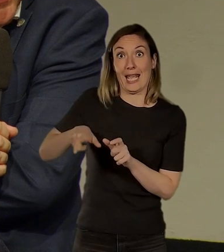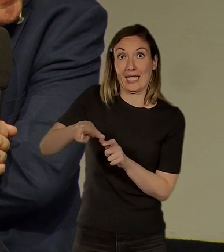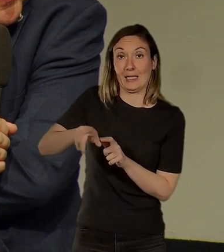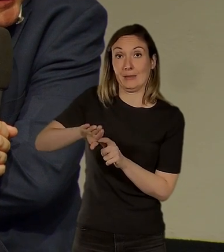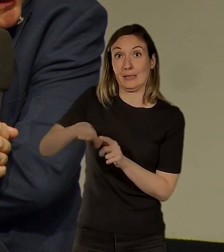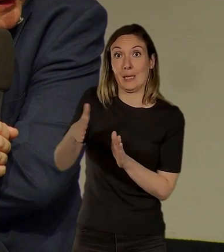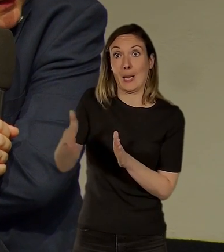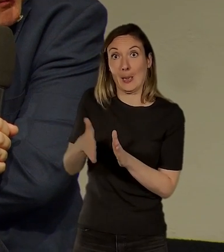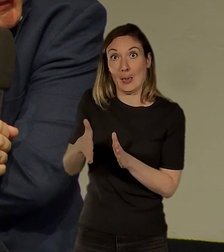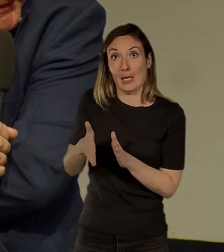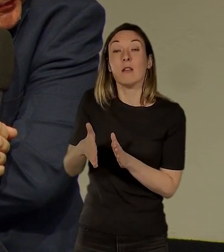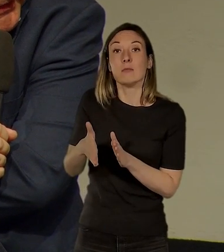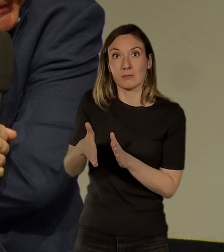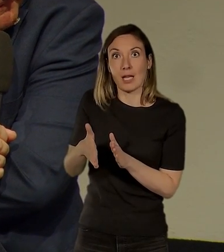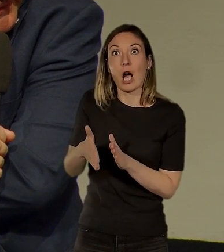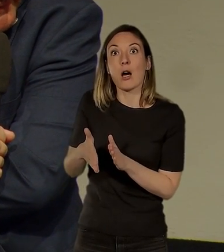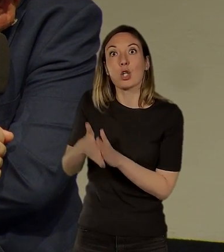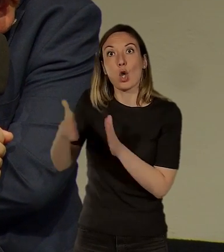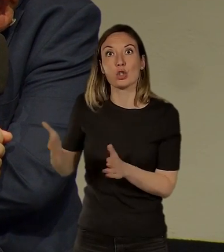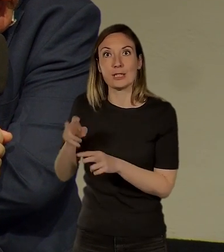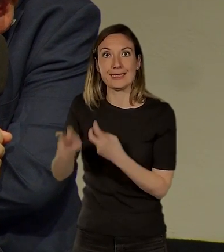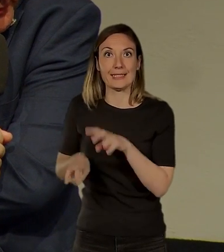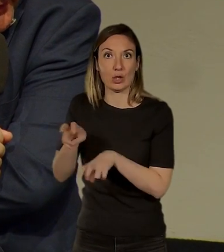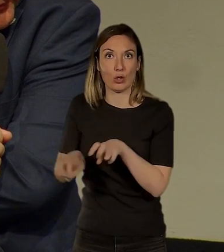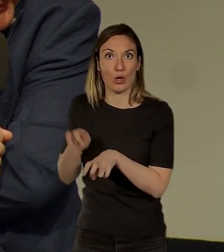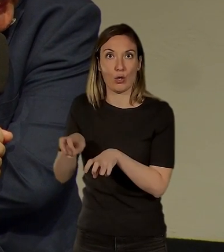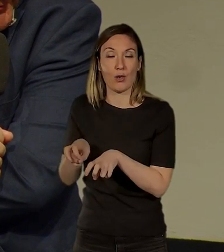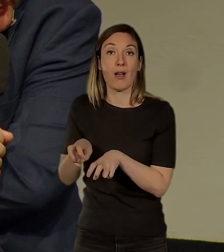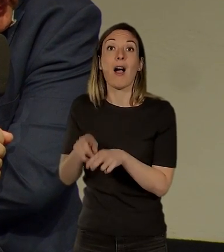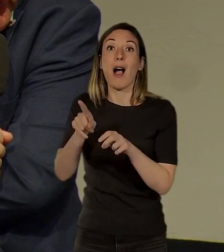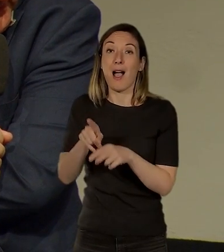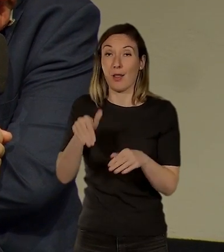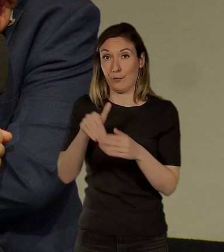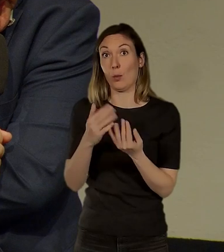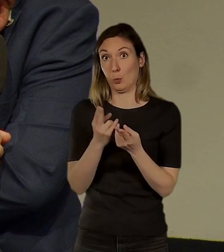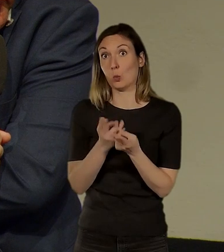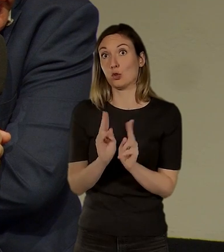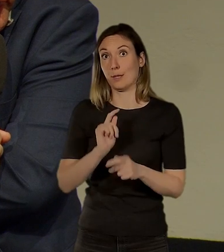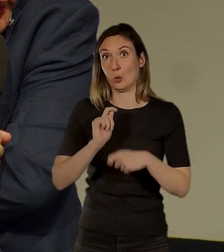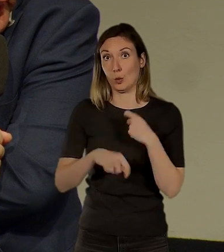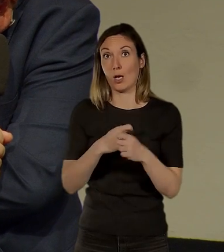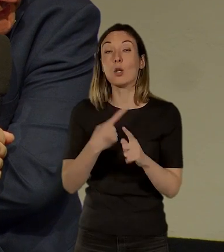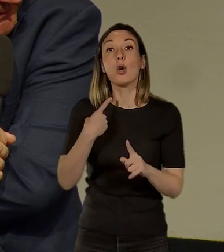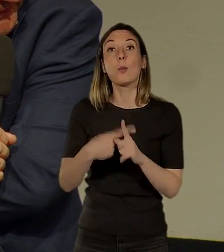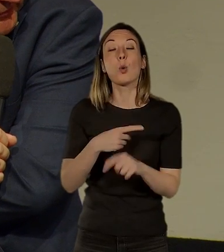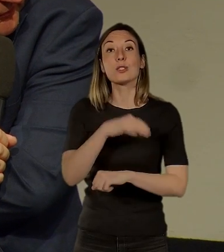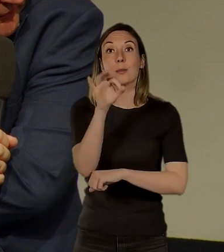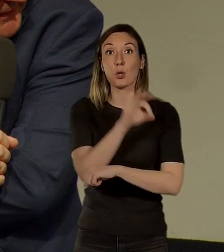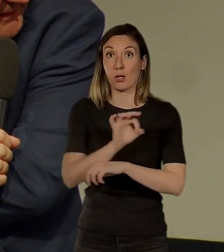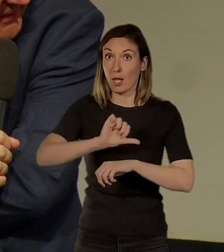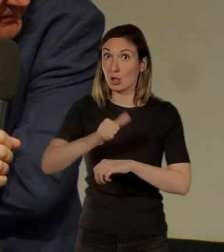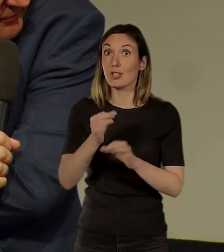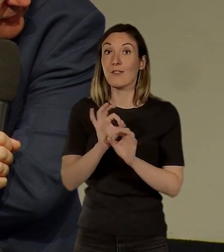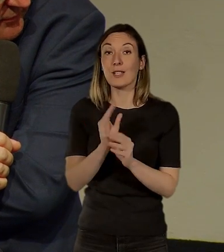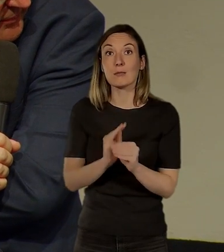vizualizaci, ale myslím, že v rámci projektu se může uvažovat o rozšíření třeba té